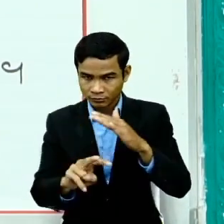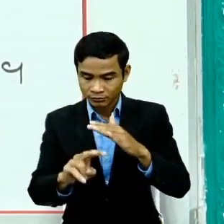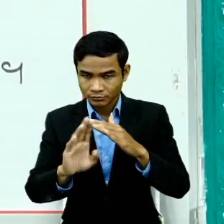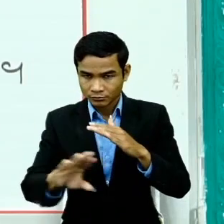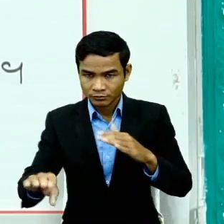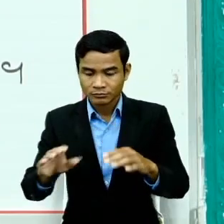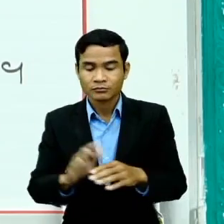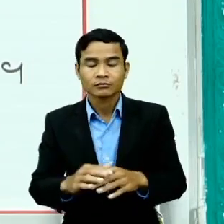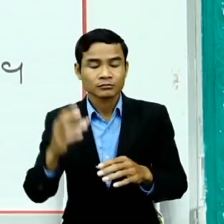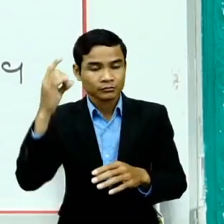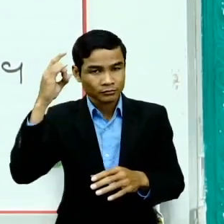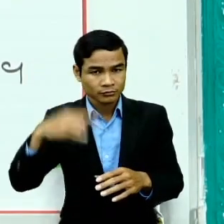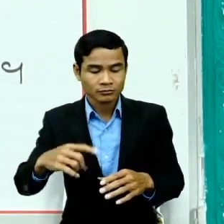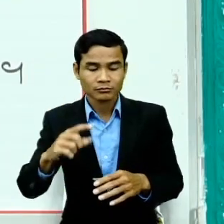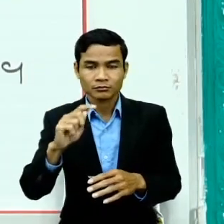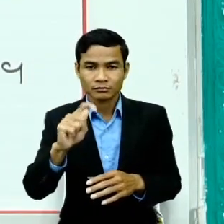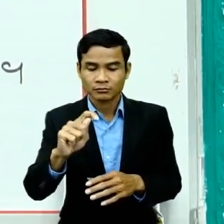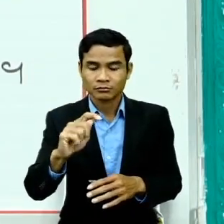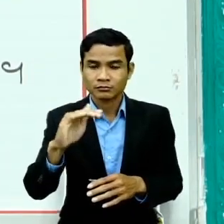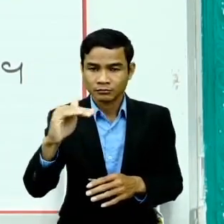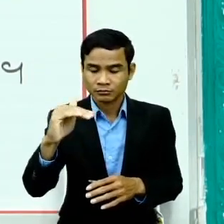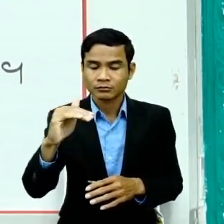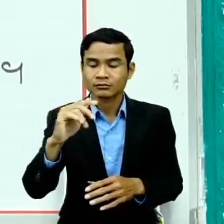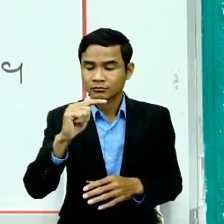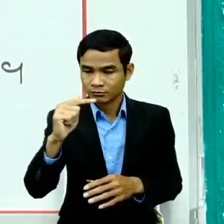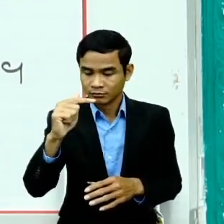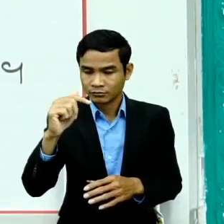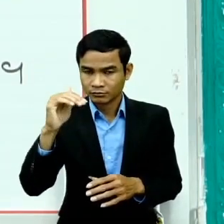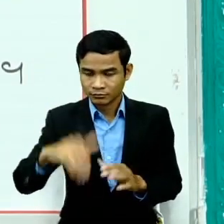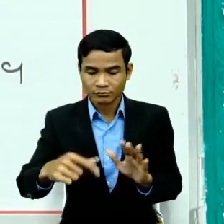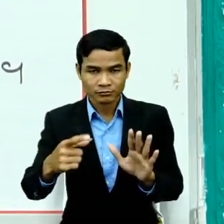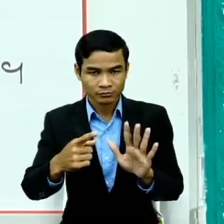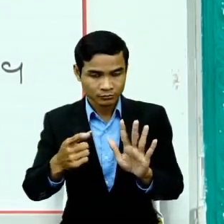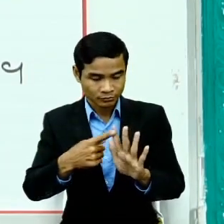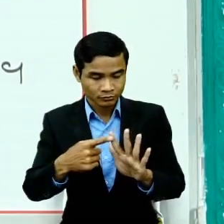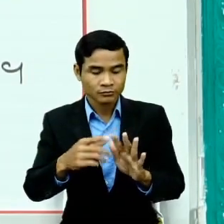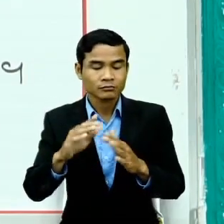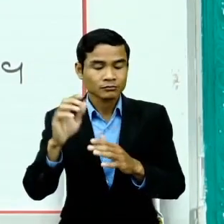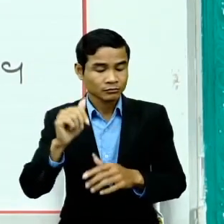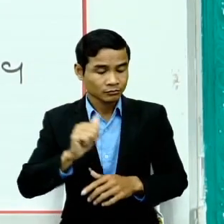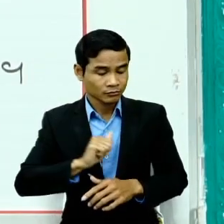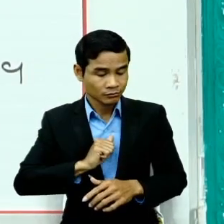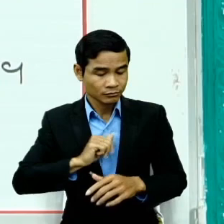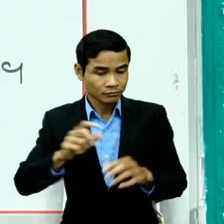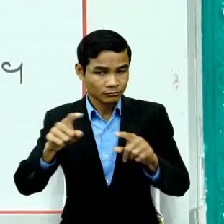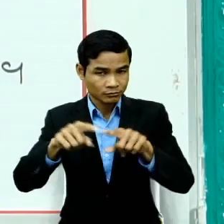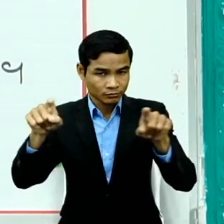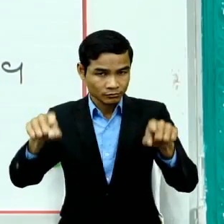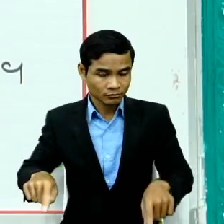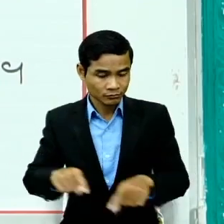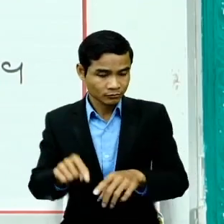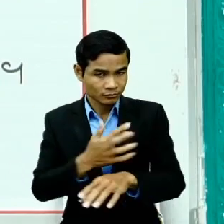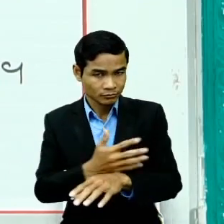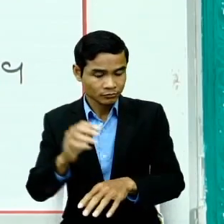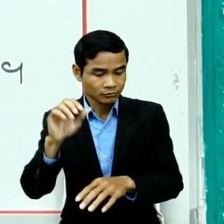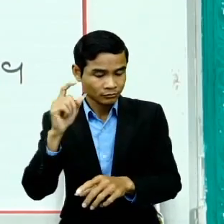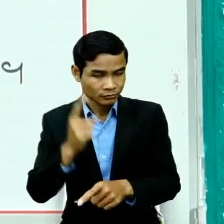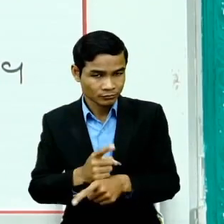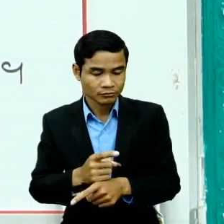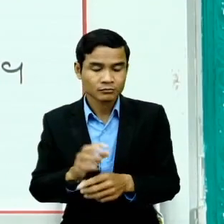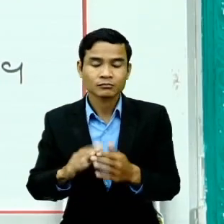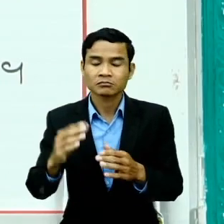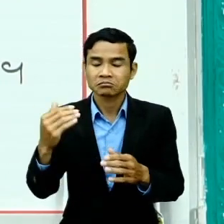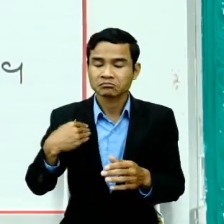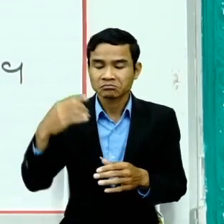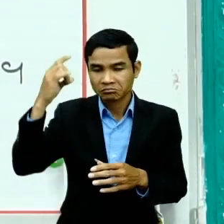chà mấy người đang say mà cha chồng cá chà có trời cha được con tôi tê thá chà mấy người đang say miên chịu phiệp